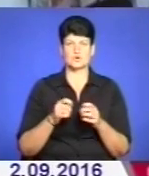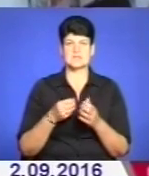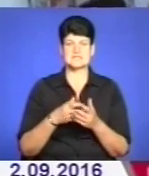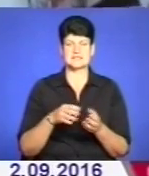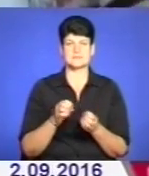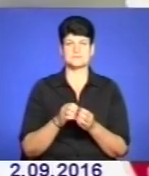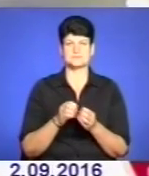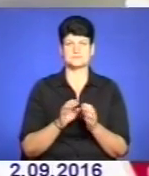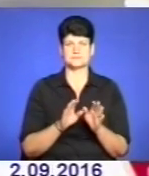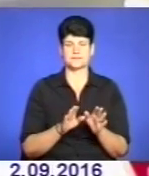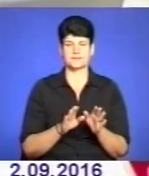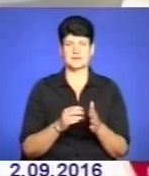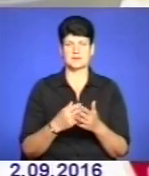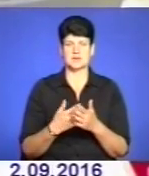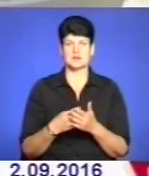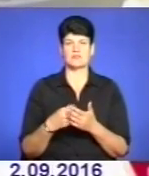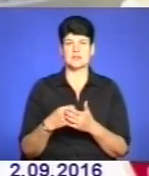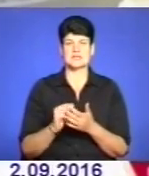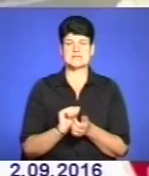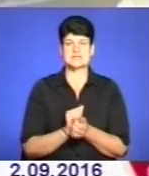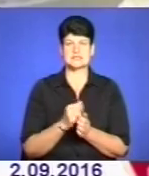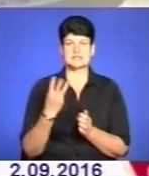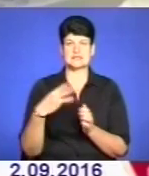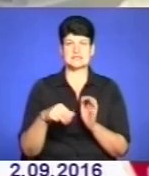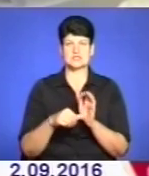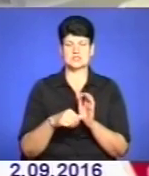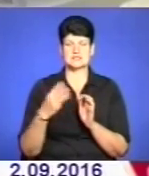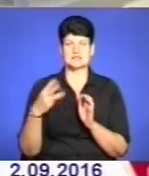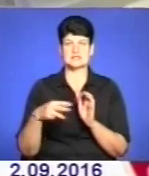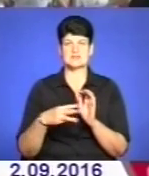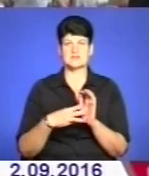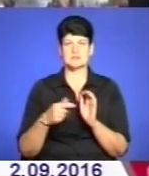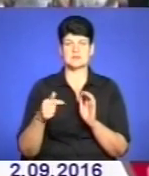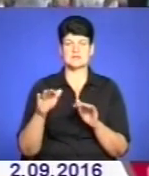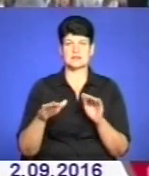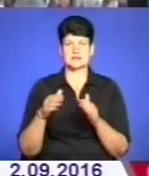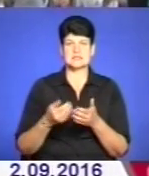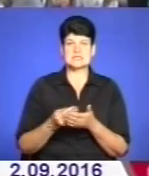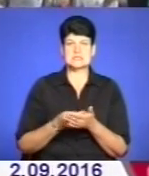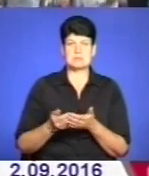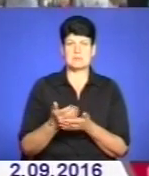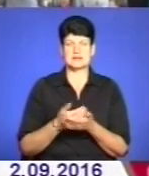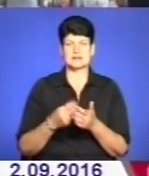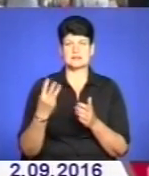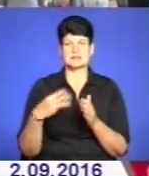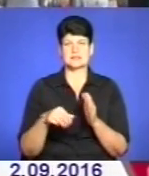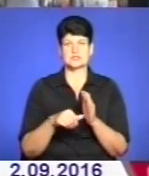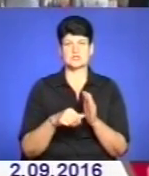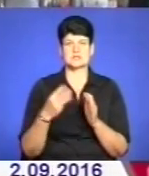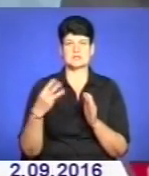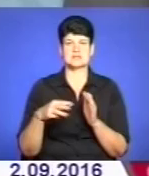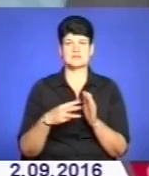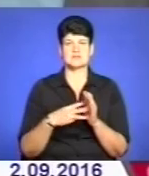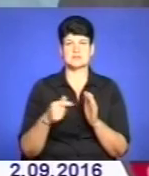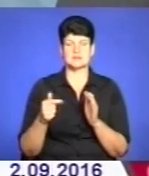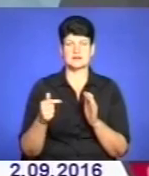майже незмінними. До прикладу, вартість сиру – 36-38 гривень за кілограм. Збирена сметана теж 36-38 гривень,